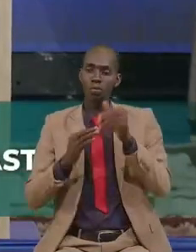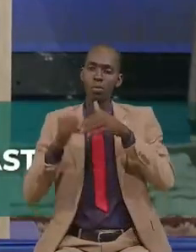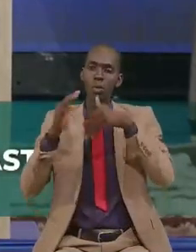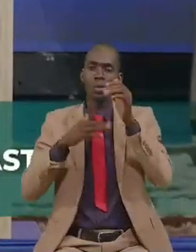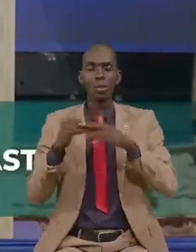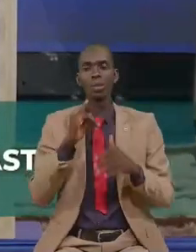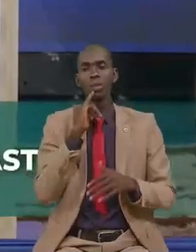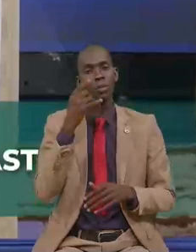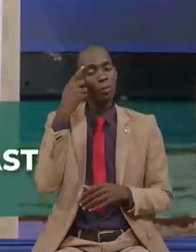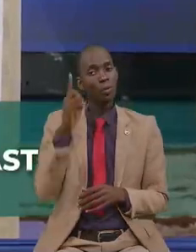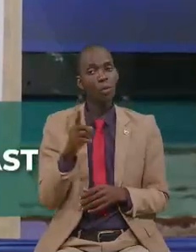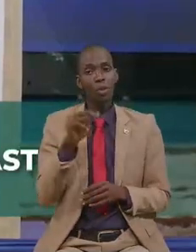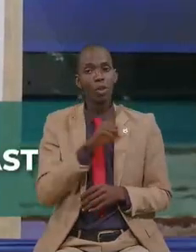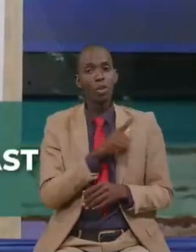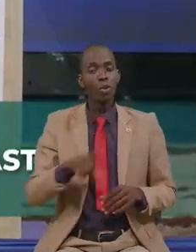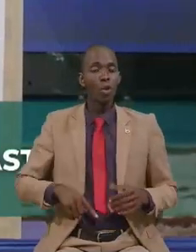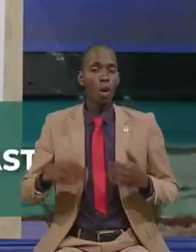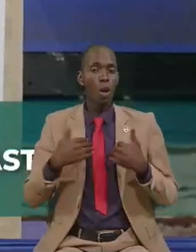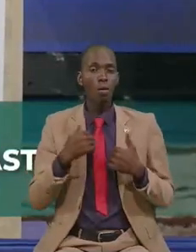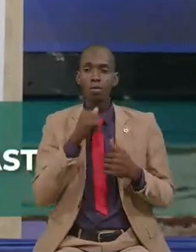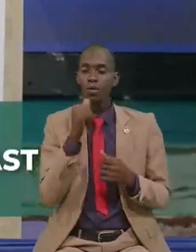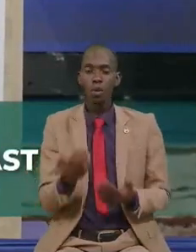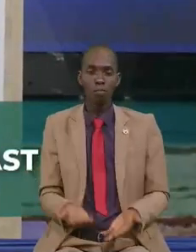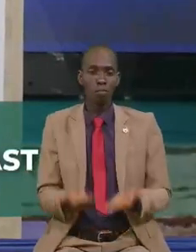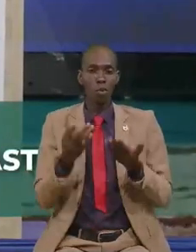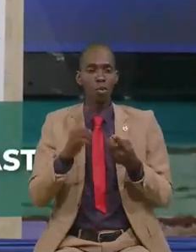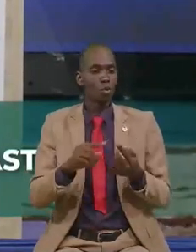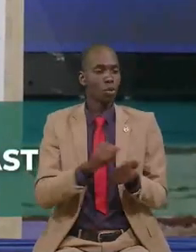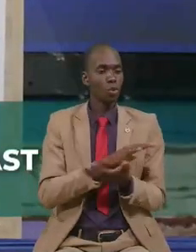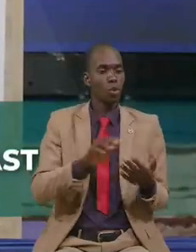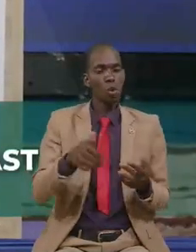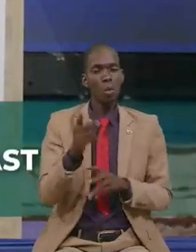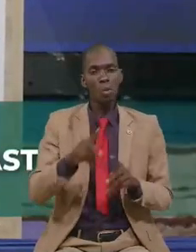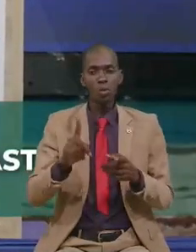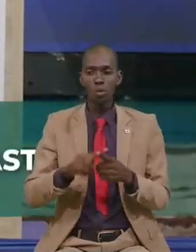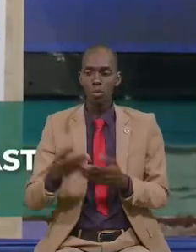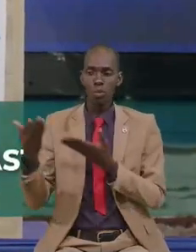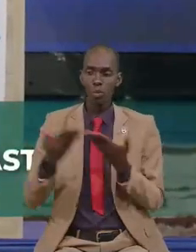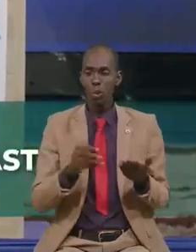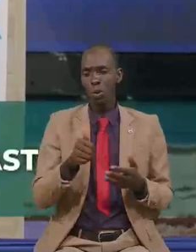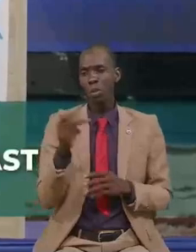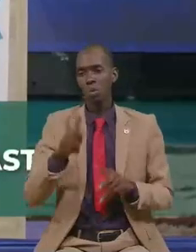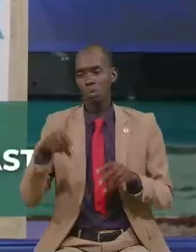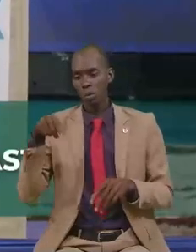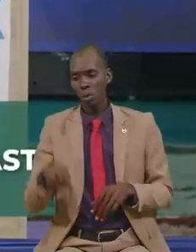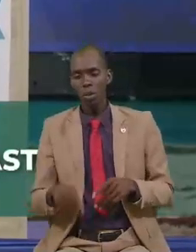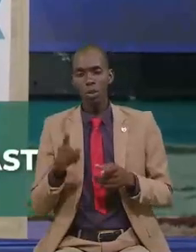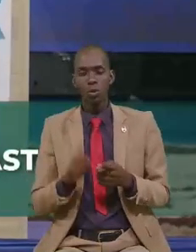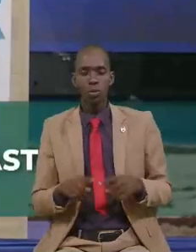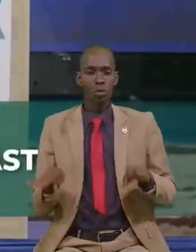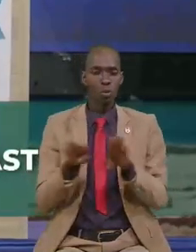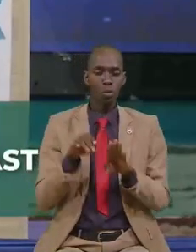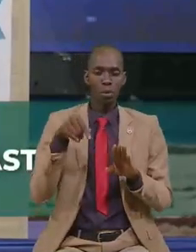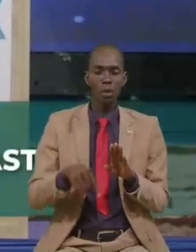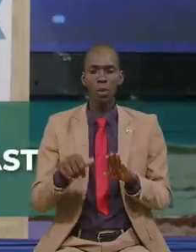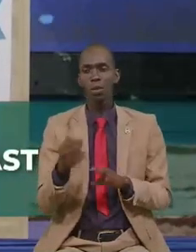pas suscité pour détruire des gens et pour les haïr et les fouler aux pieds, pour les enfermer.